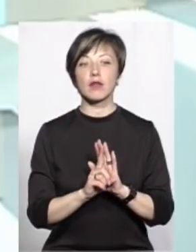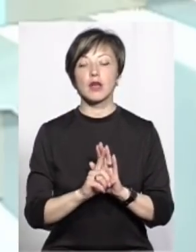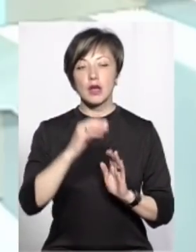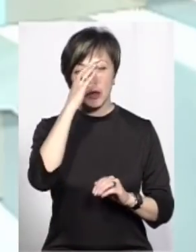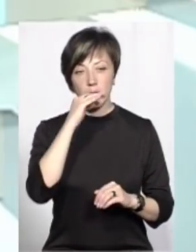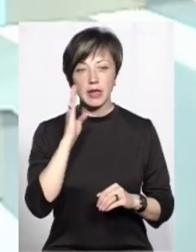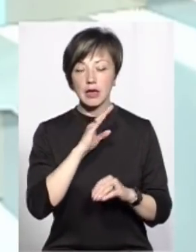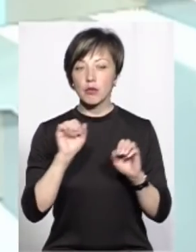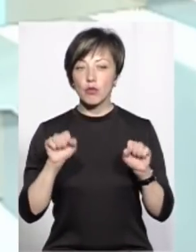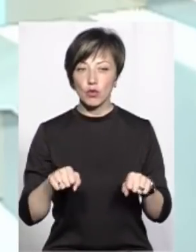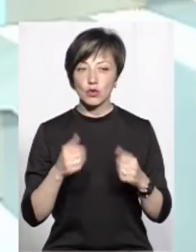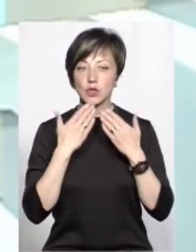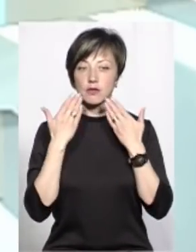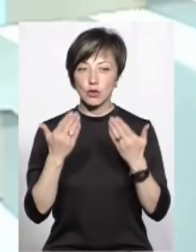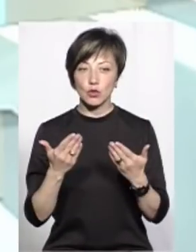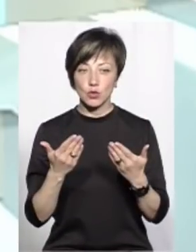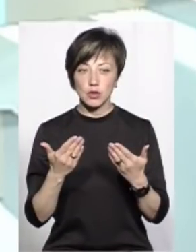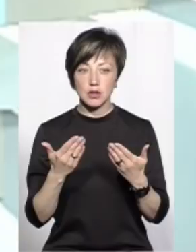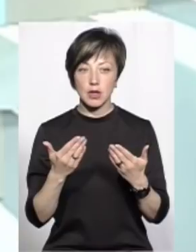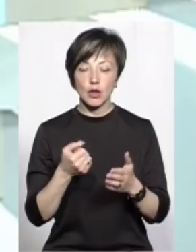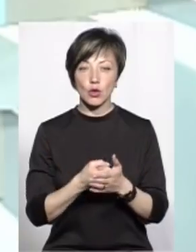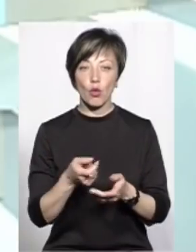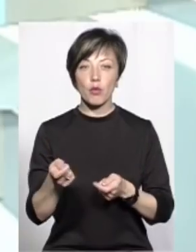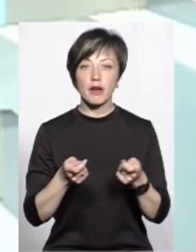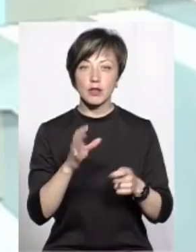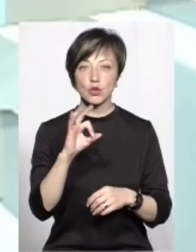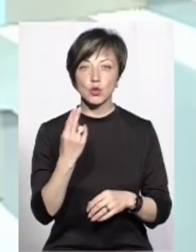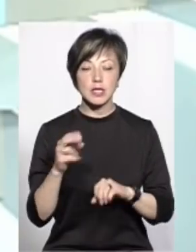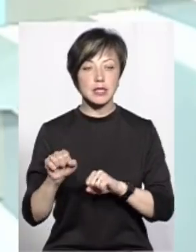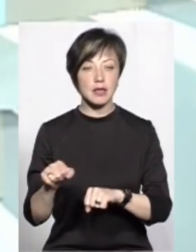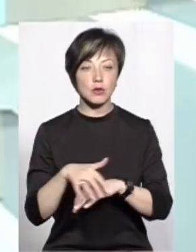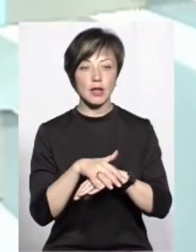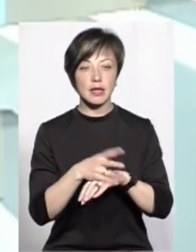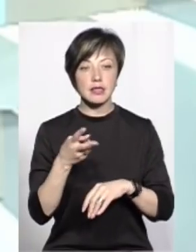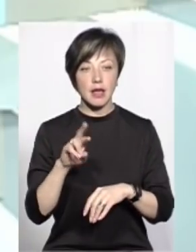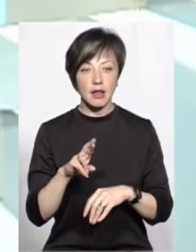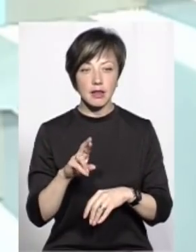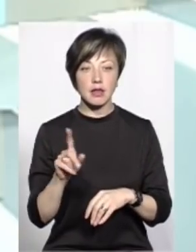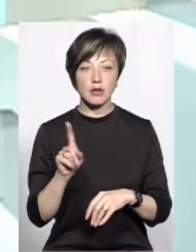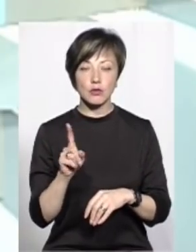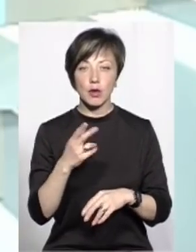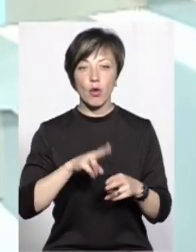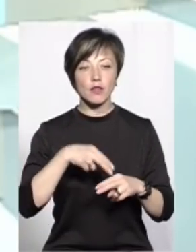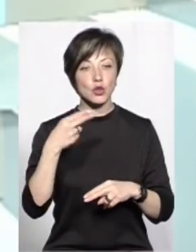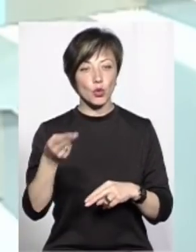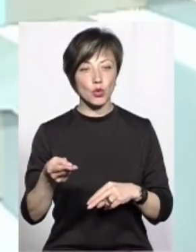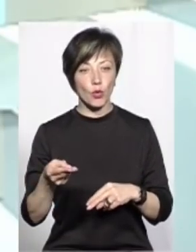Батьки можуть звернутися до управління соціального захисту населення, аби їм